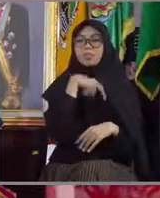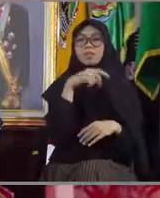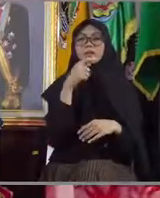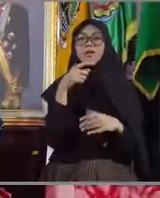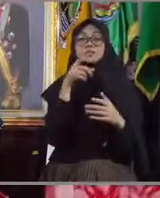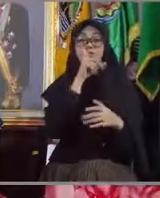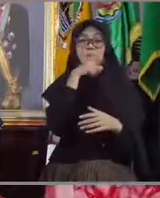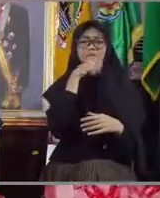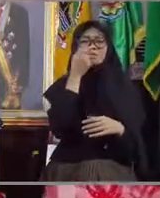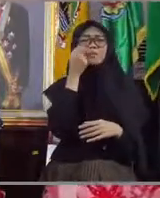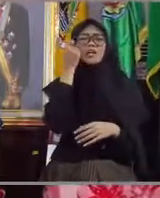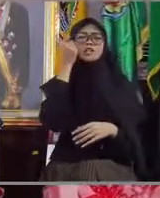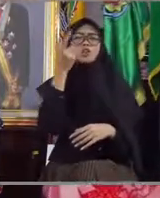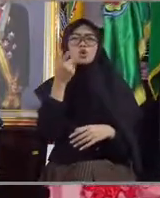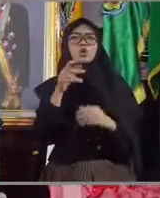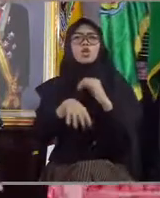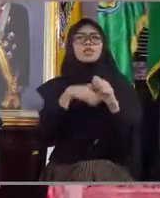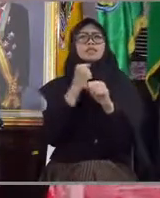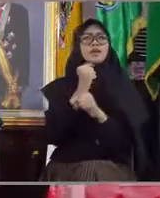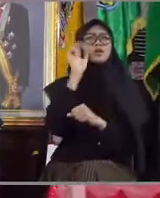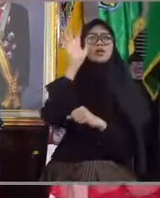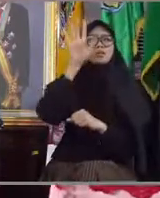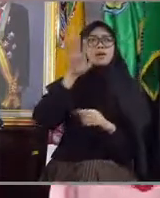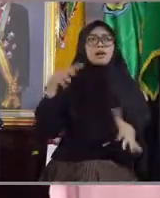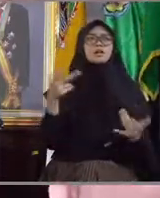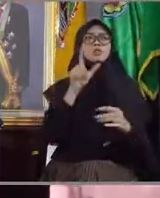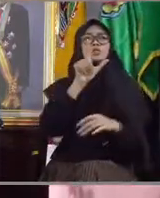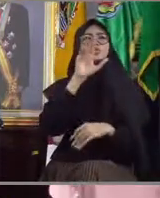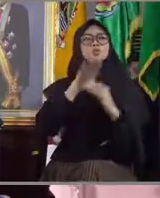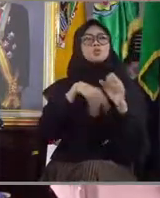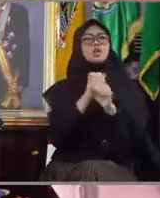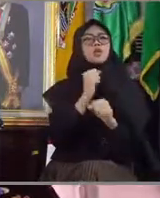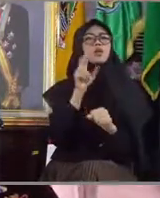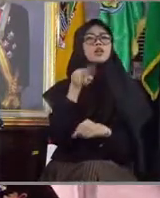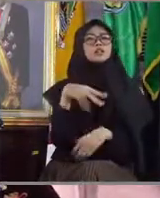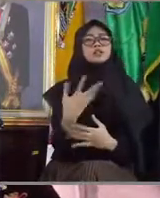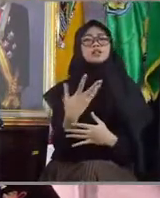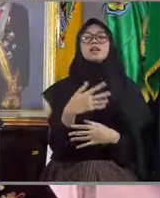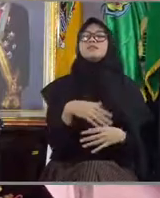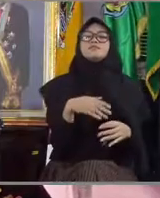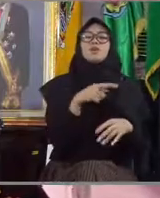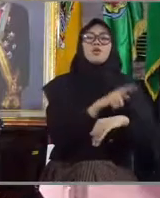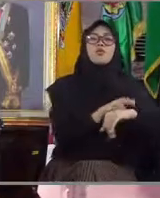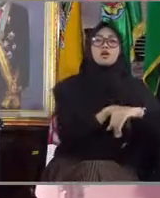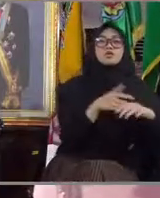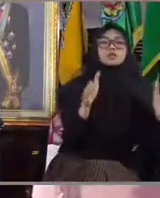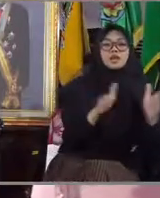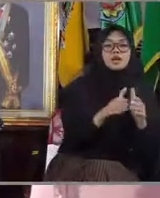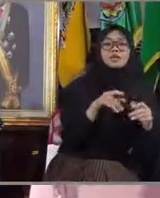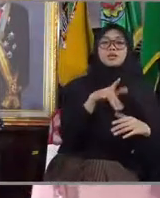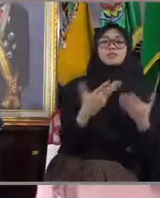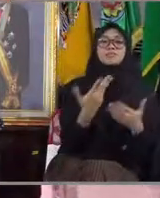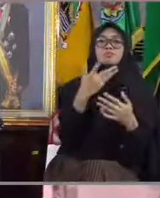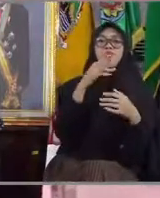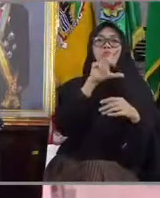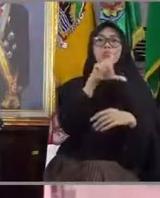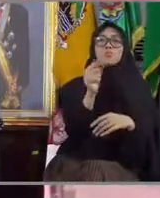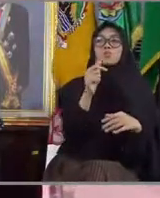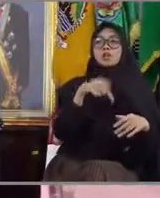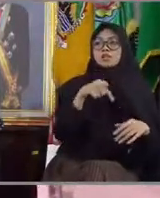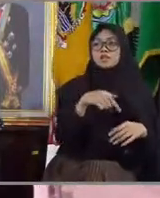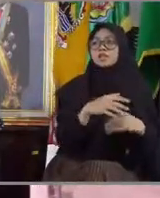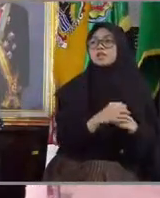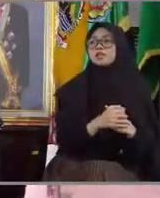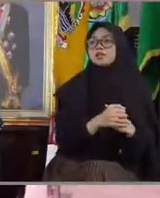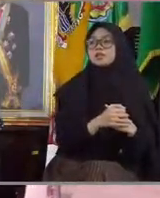besok, bisa tahun depan atau 7 tahun lagi. Dalam waktu dekat, dalam artian bulan ini sudah kami tindak lanjuti.